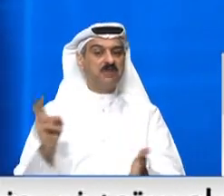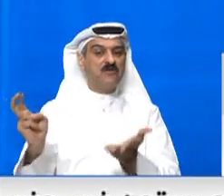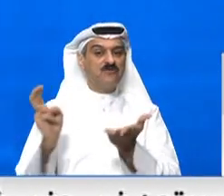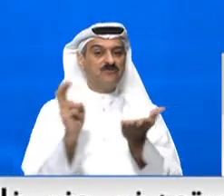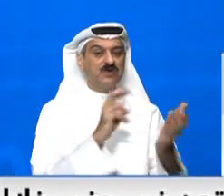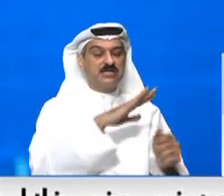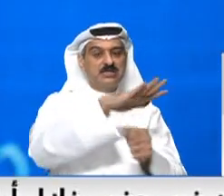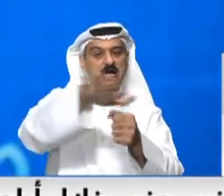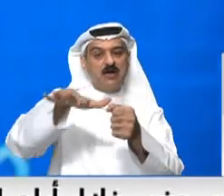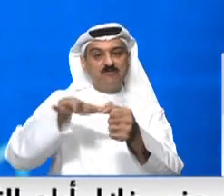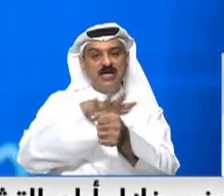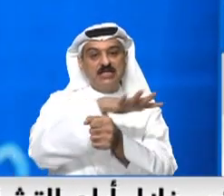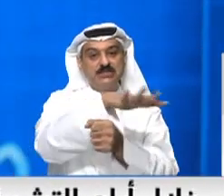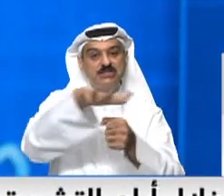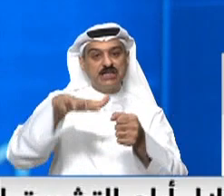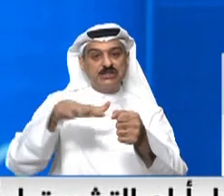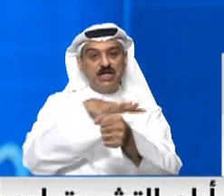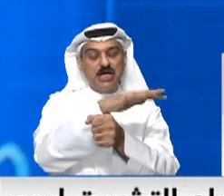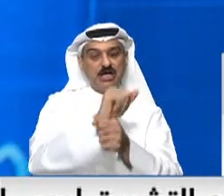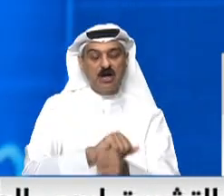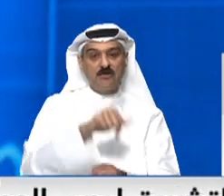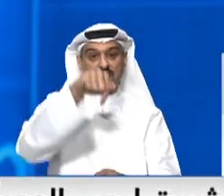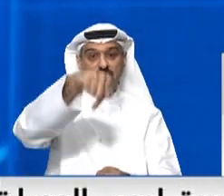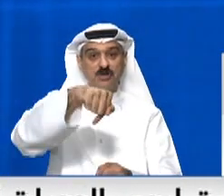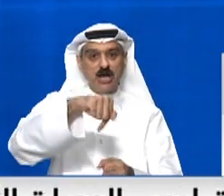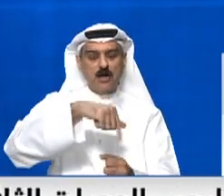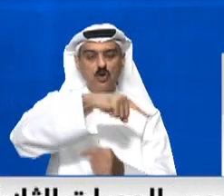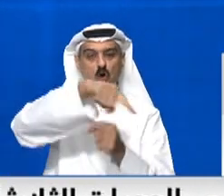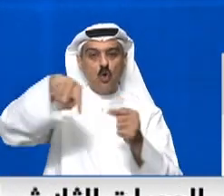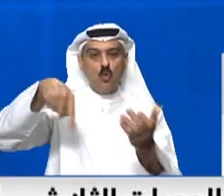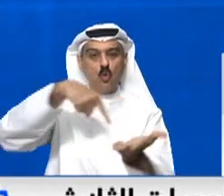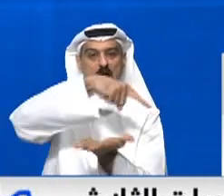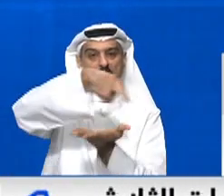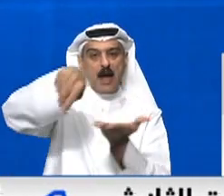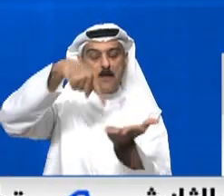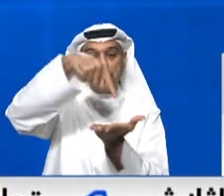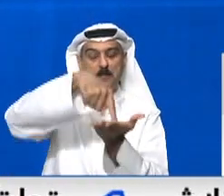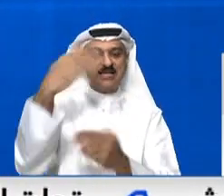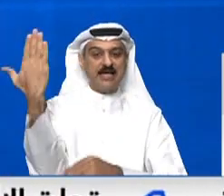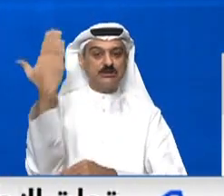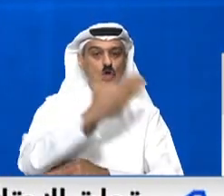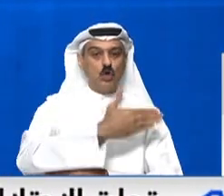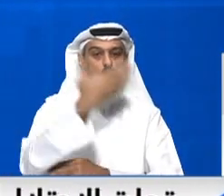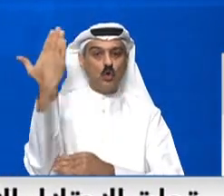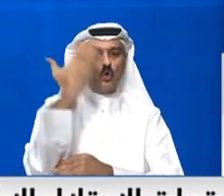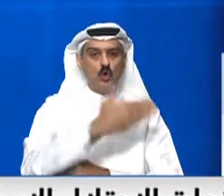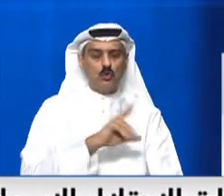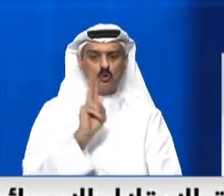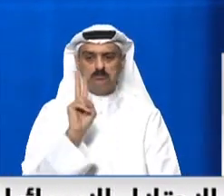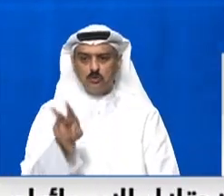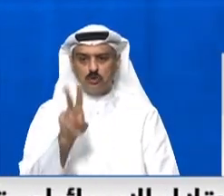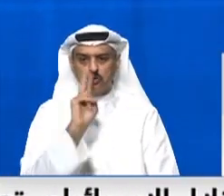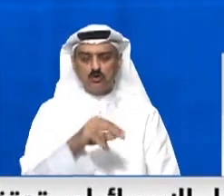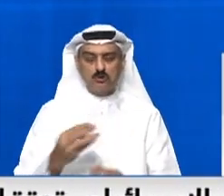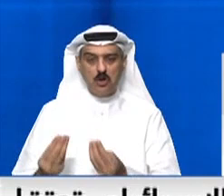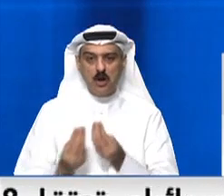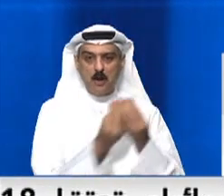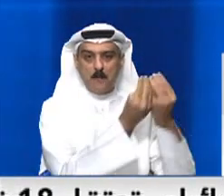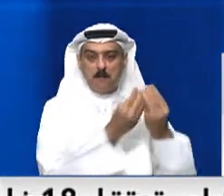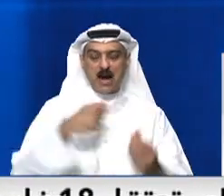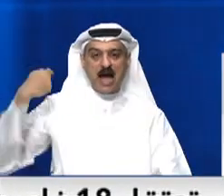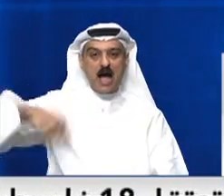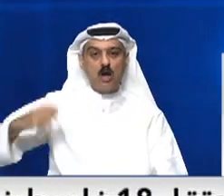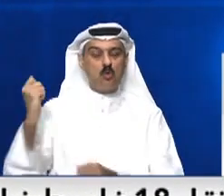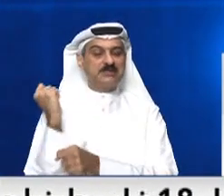جزيرة أم المرادم ومركز الخيران الساحلي والمركز الحدودي البري، يرافقه وكيل وزارة